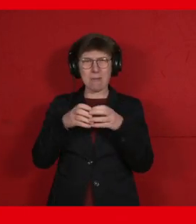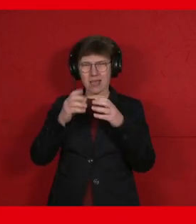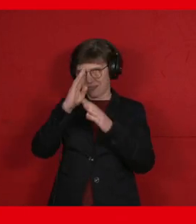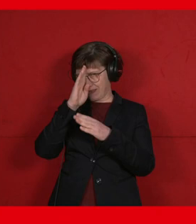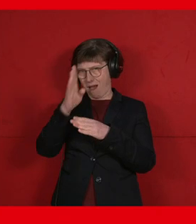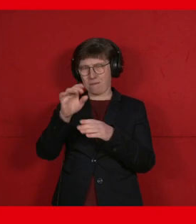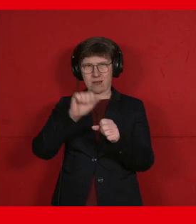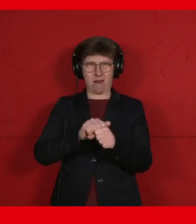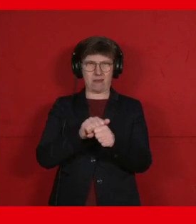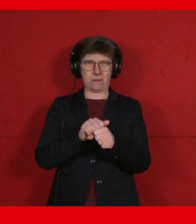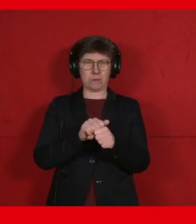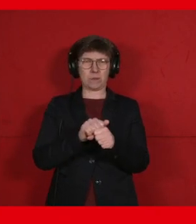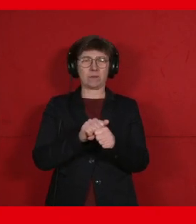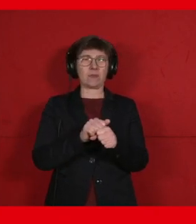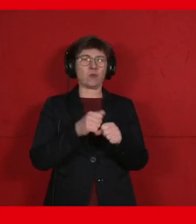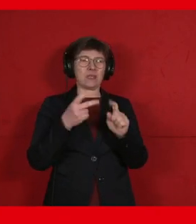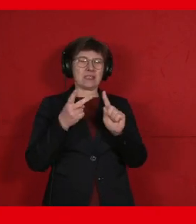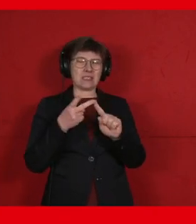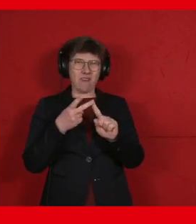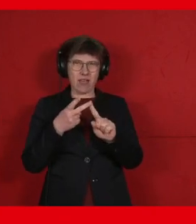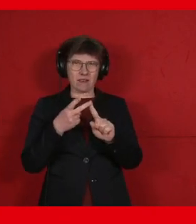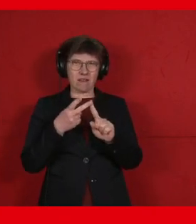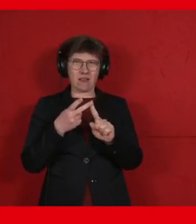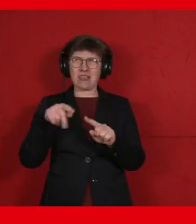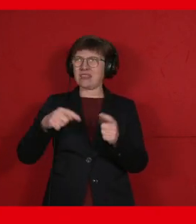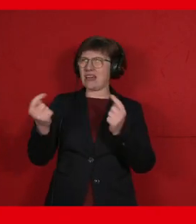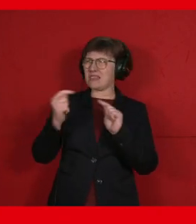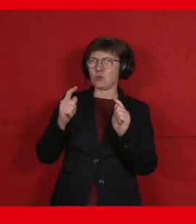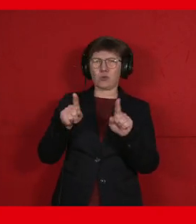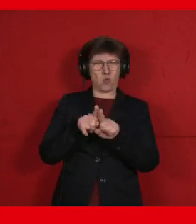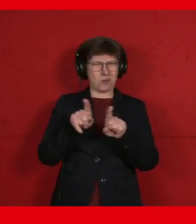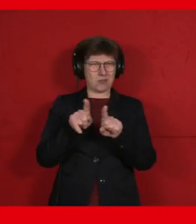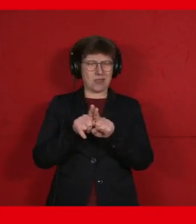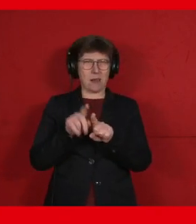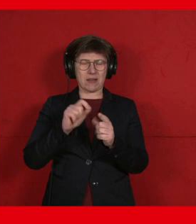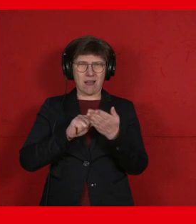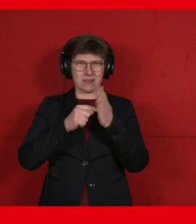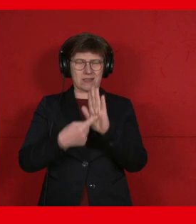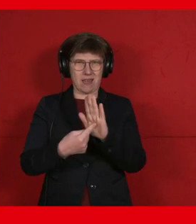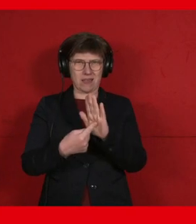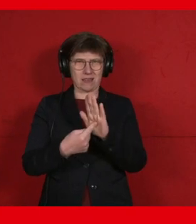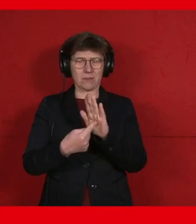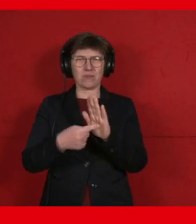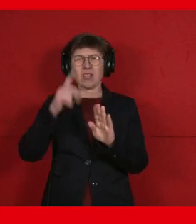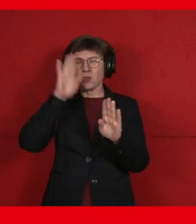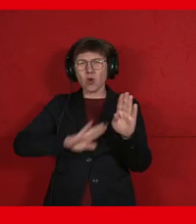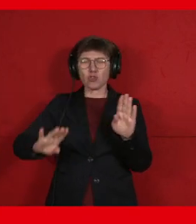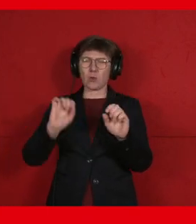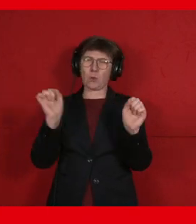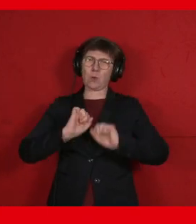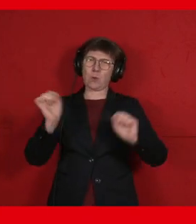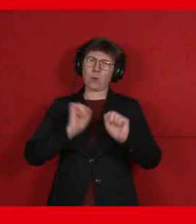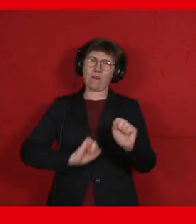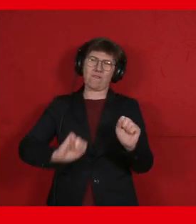Richtung kommt. Ein anderer weiterer Punkt ist, der hier in dieser Zusammensetzung auch wieder deutlich wird, Deutschland hat einen